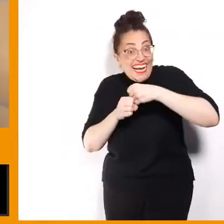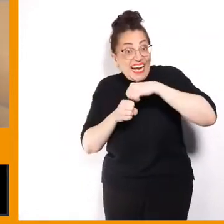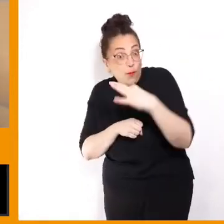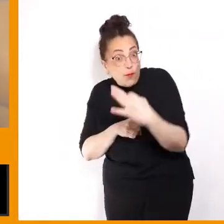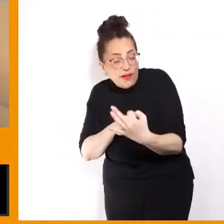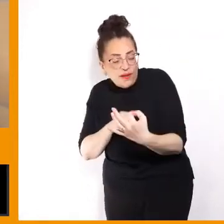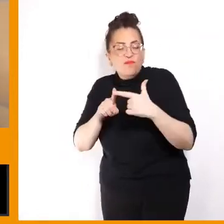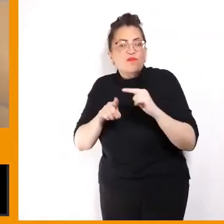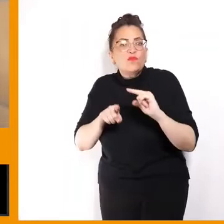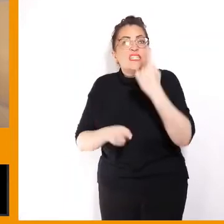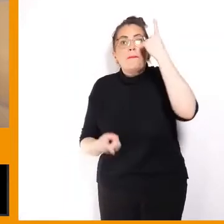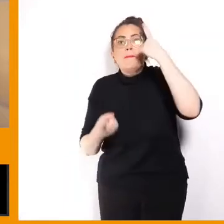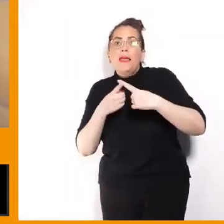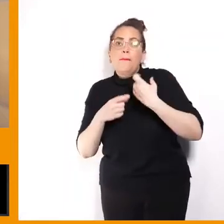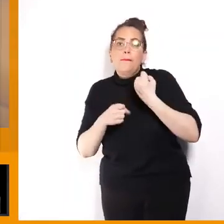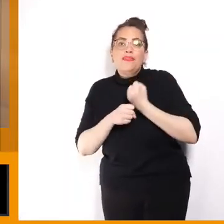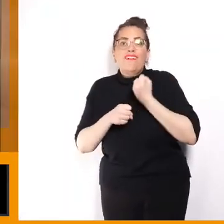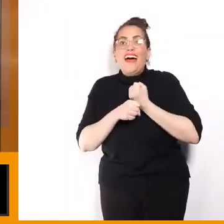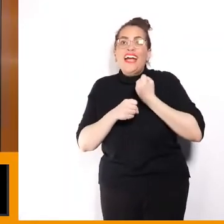professionnelle?